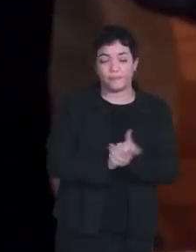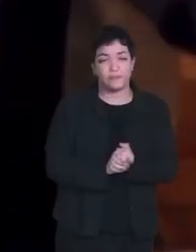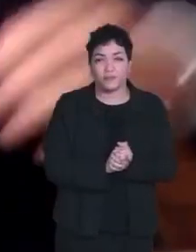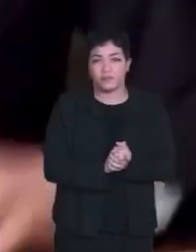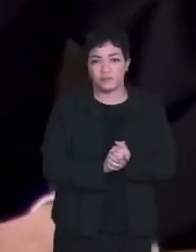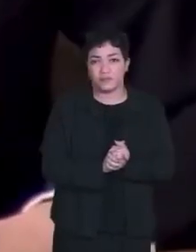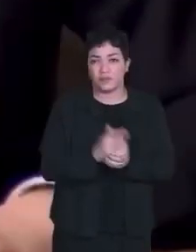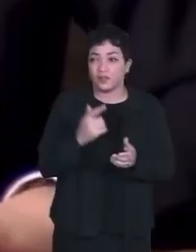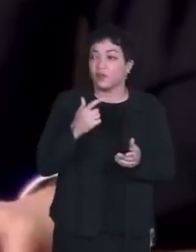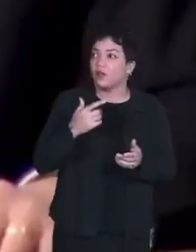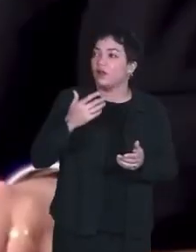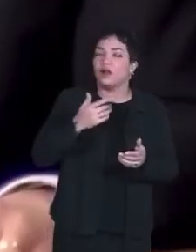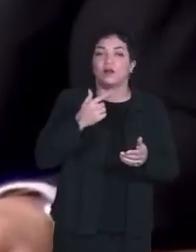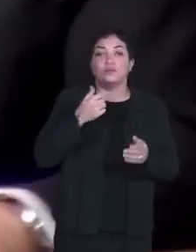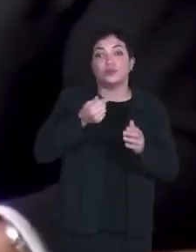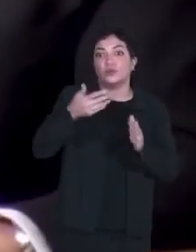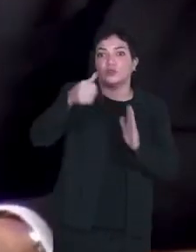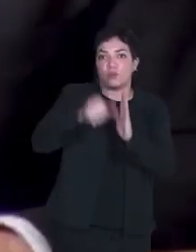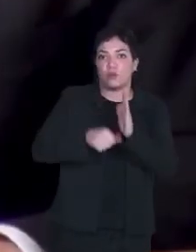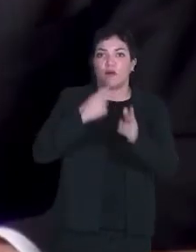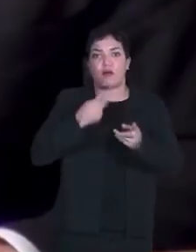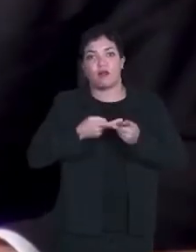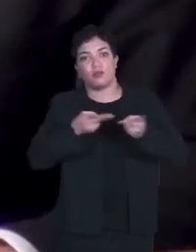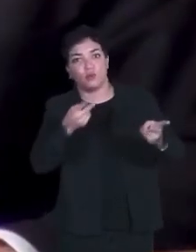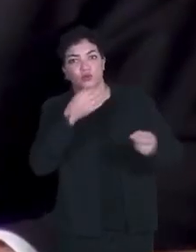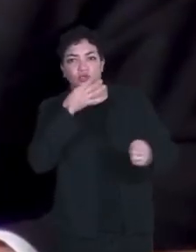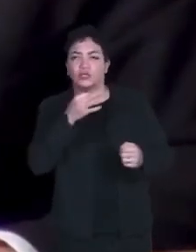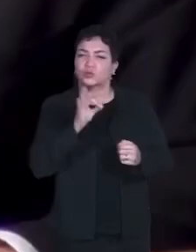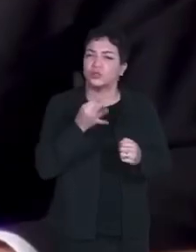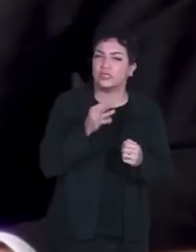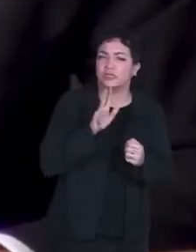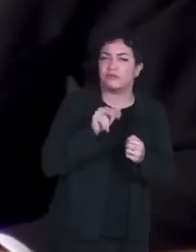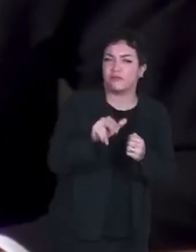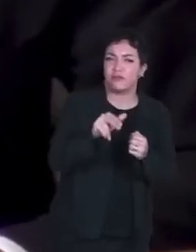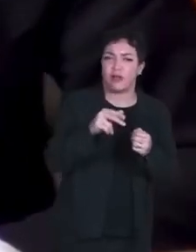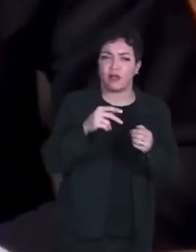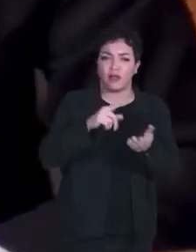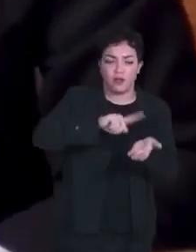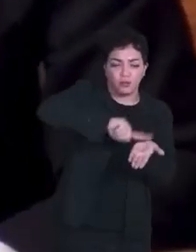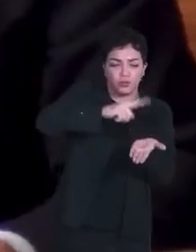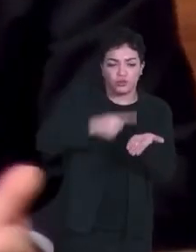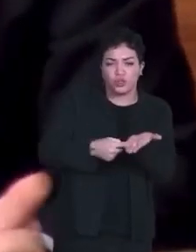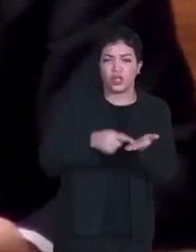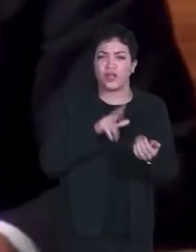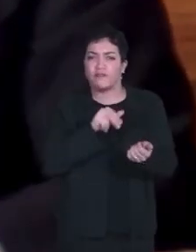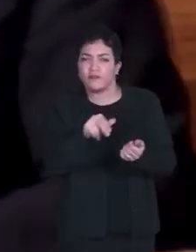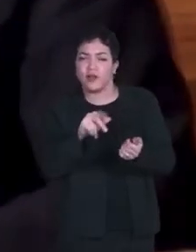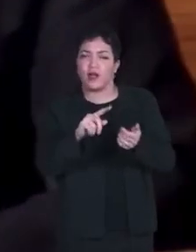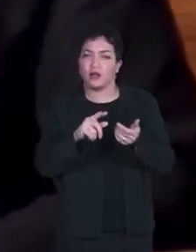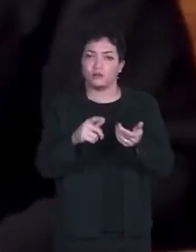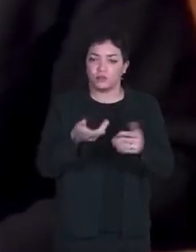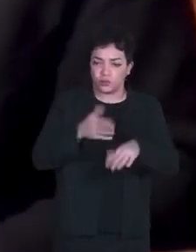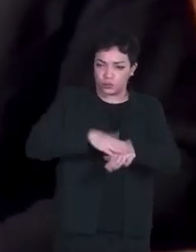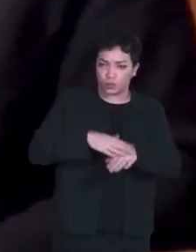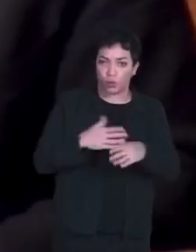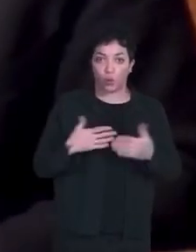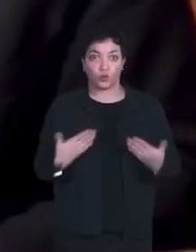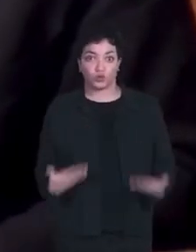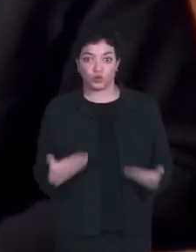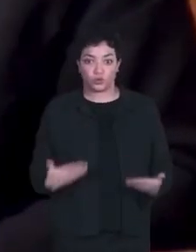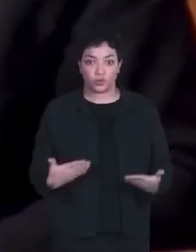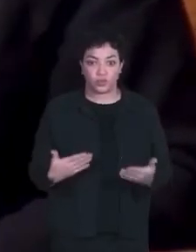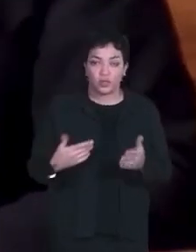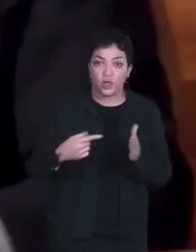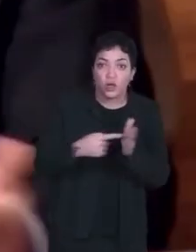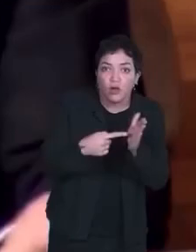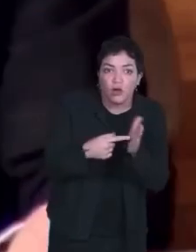annoncé depuis des mois qu'il y aura un débat budgétaire au mois de janvier, avec un vote du budget au mois de mars, aujourd'hui, on ne sait plus quand sera